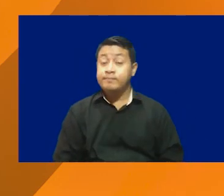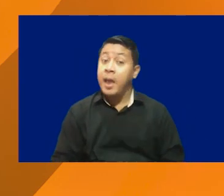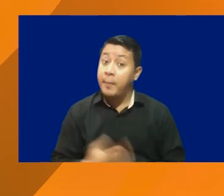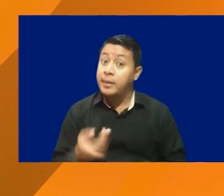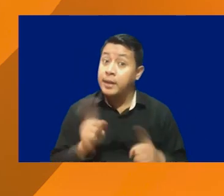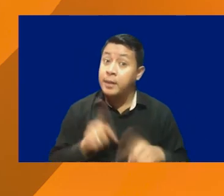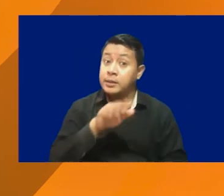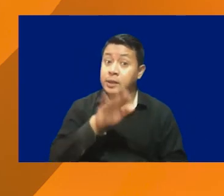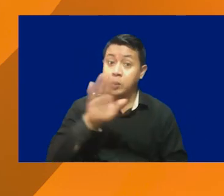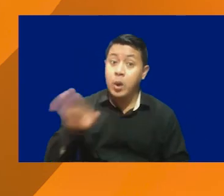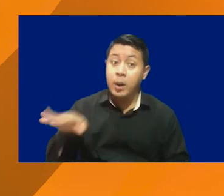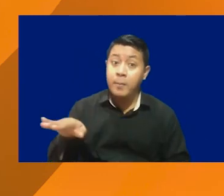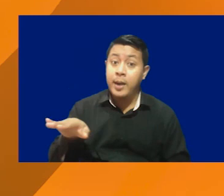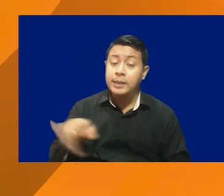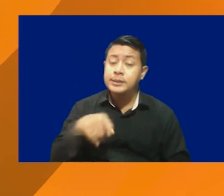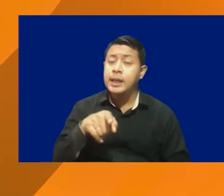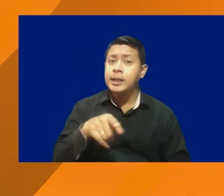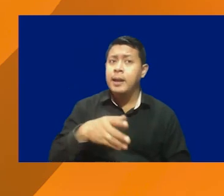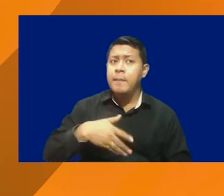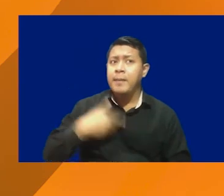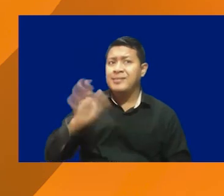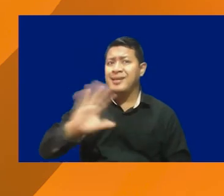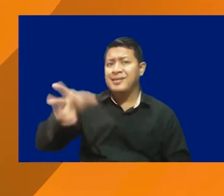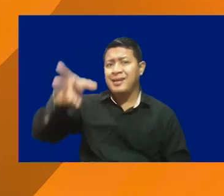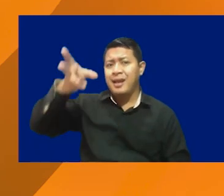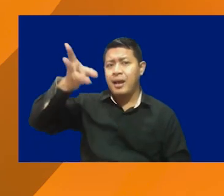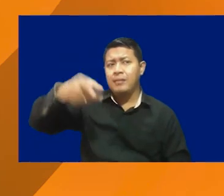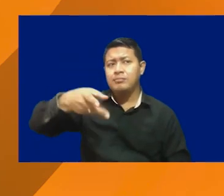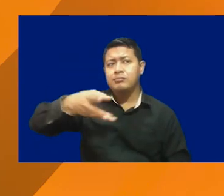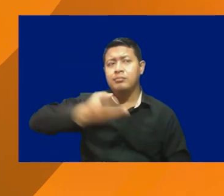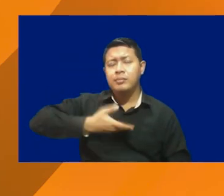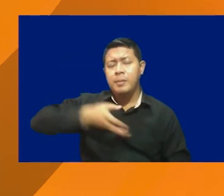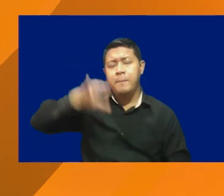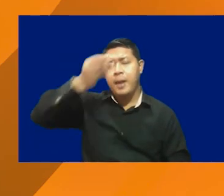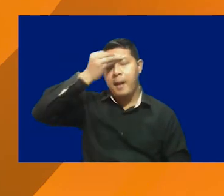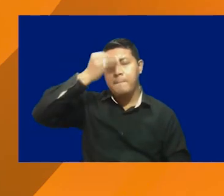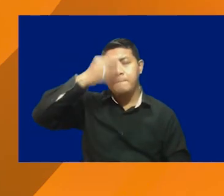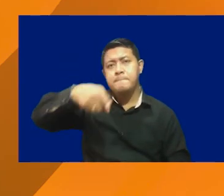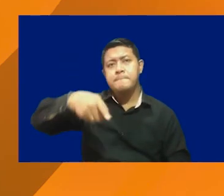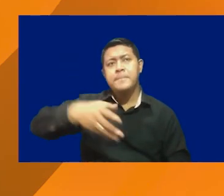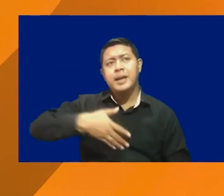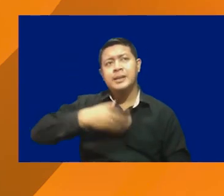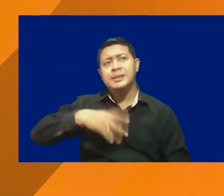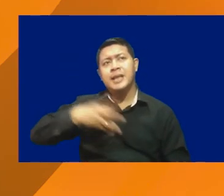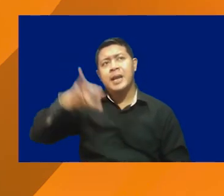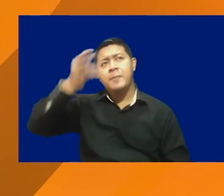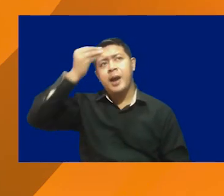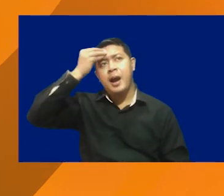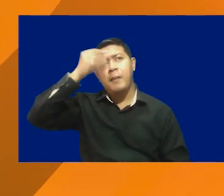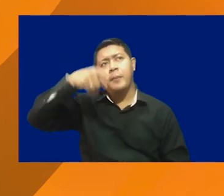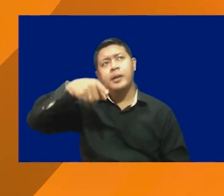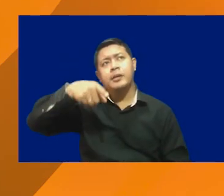Berikutnya, apa yang terjadi pada seorang remaja bila ia merasa tidak dipahami?